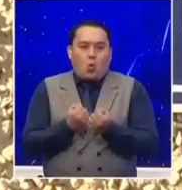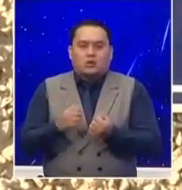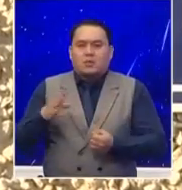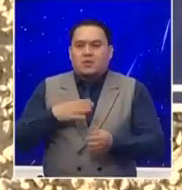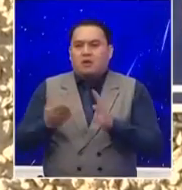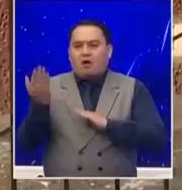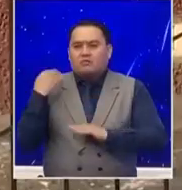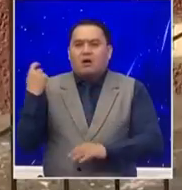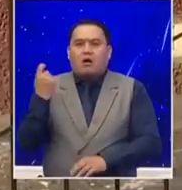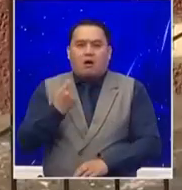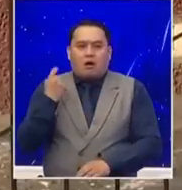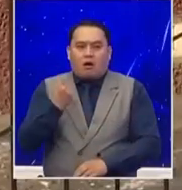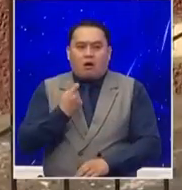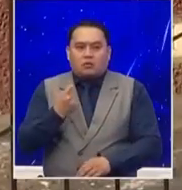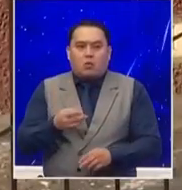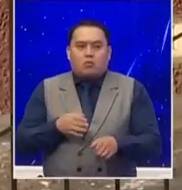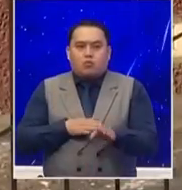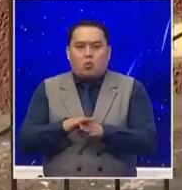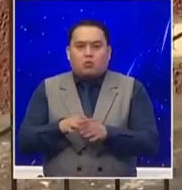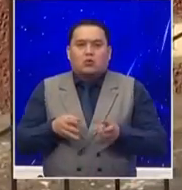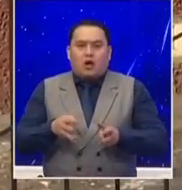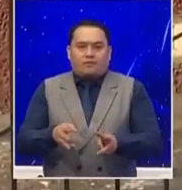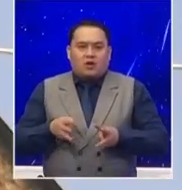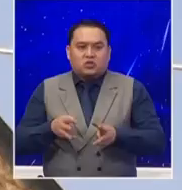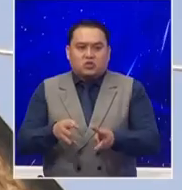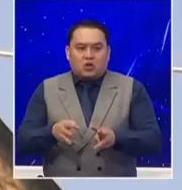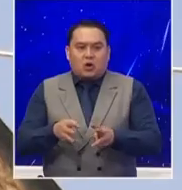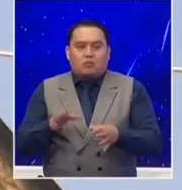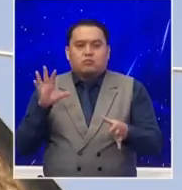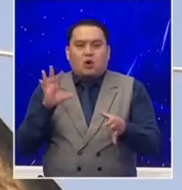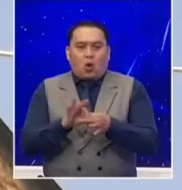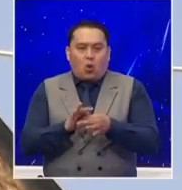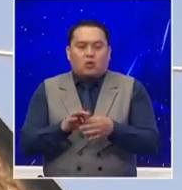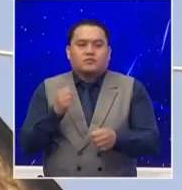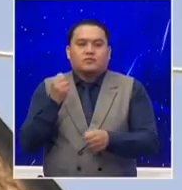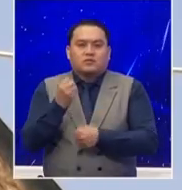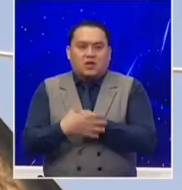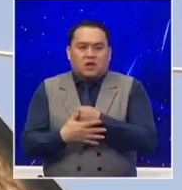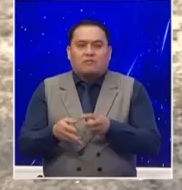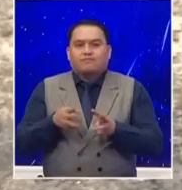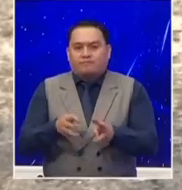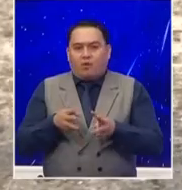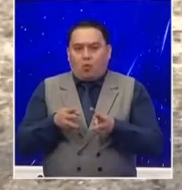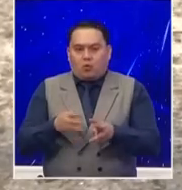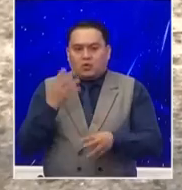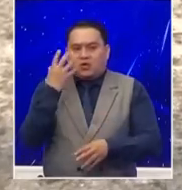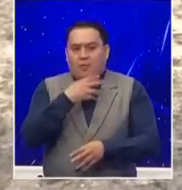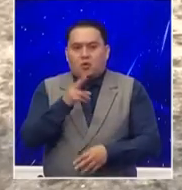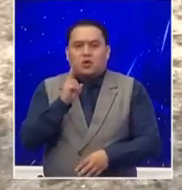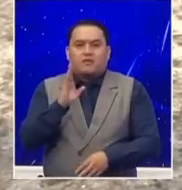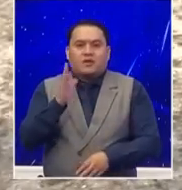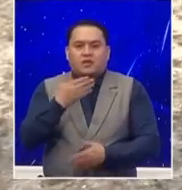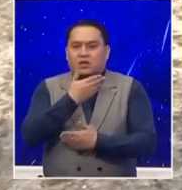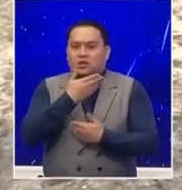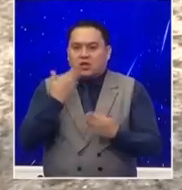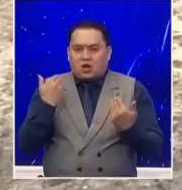бывший владелец недвижимости произвел полную замену отопительной системы, подключенной к автономной печи. Но, по словам жителей, тепла в квартирах нет. К